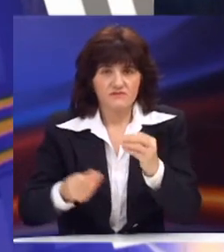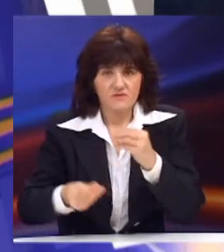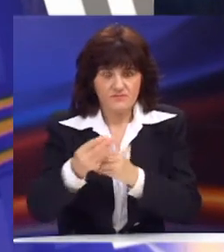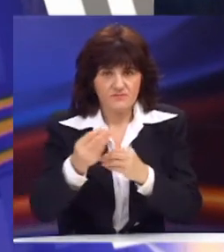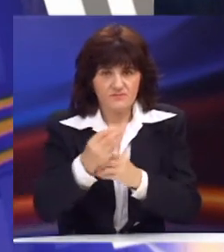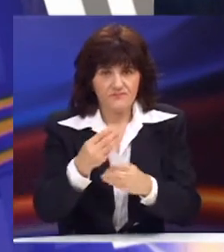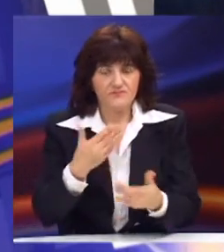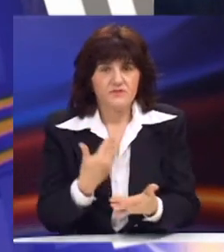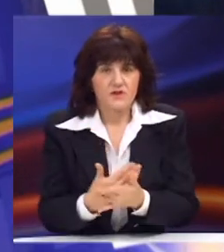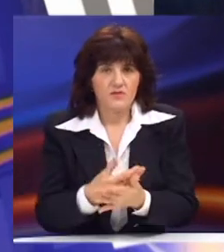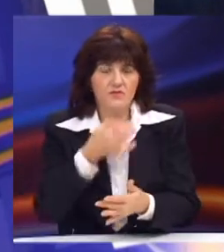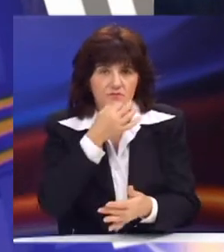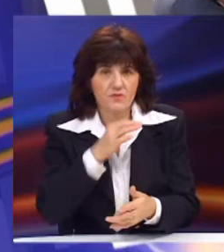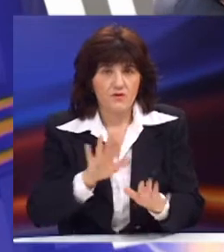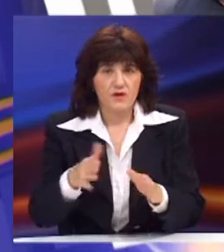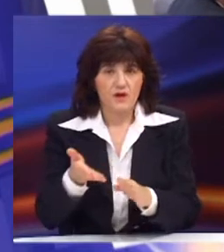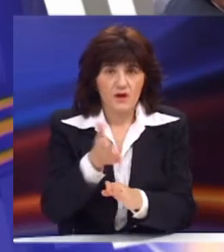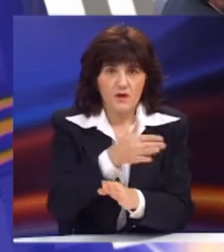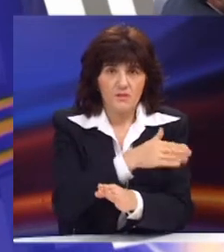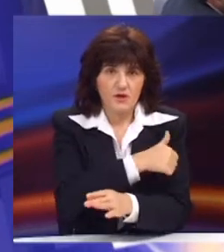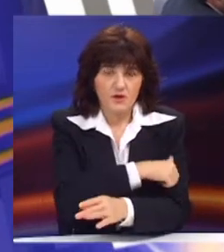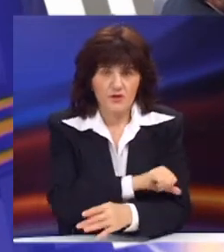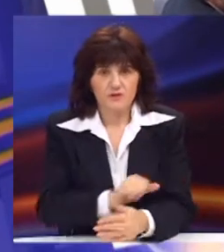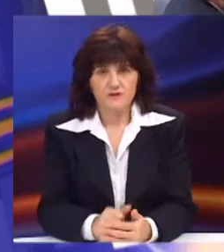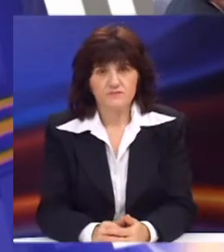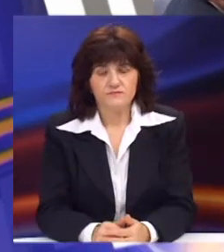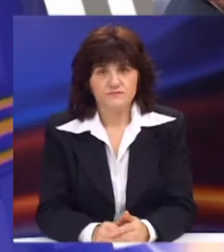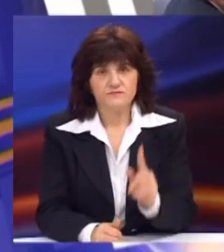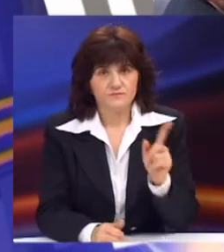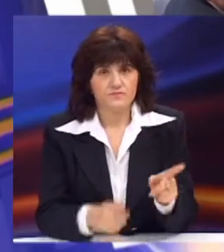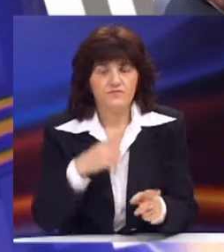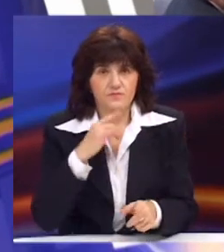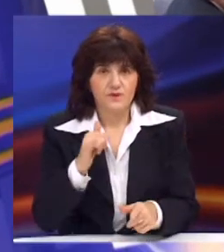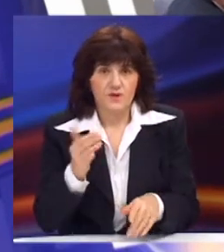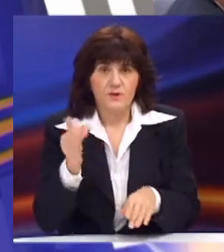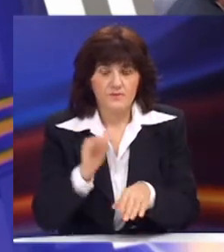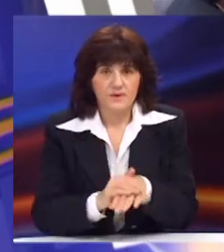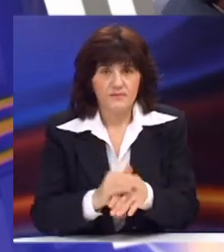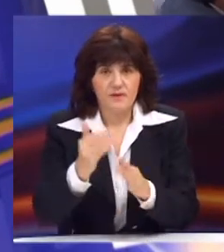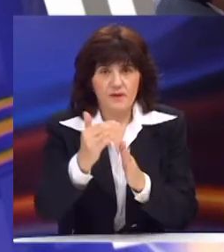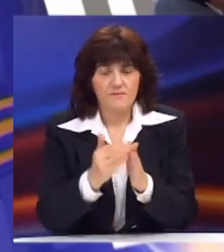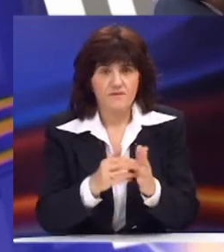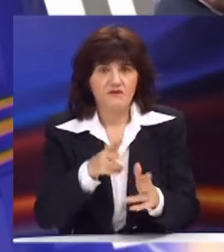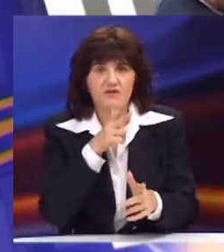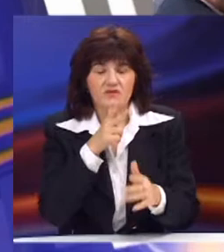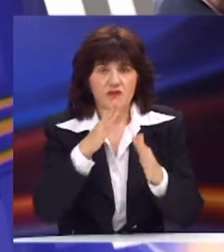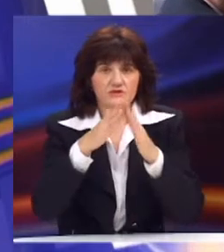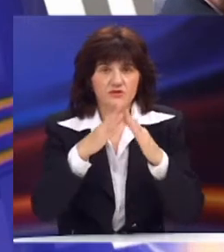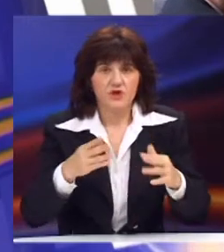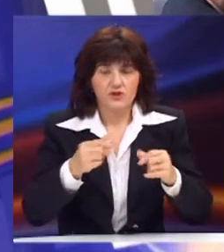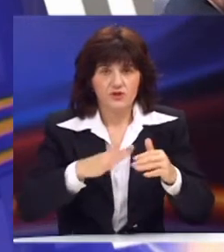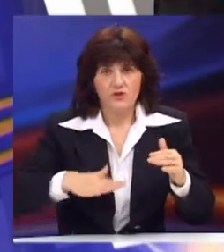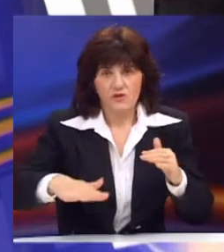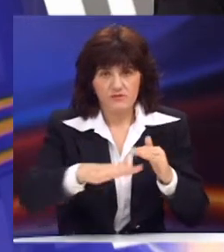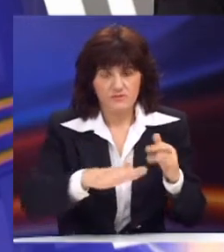promenjena struktura prodaje u korist izvoza u odnosu na neke prethodne godine. On je dodao da je primetan pad primarne tražnje na